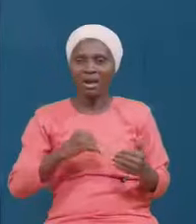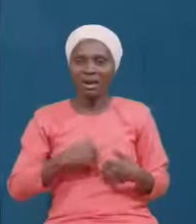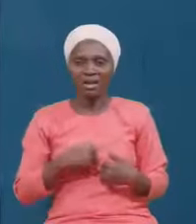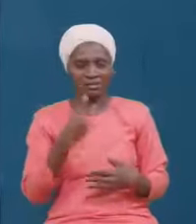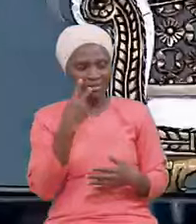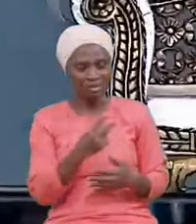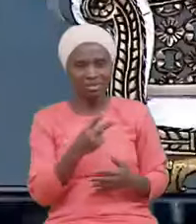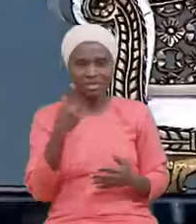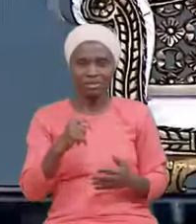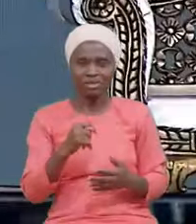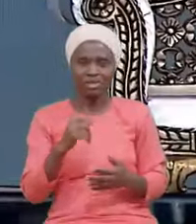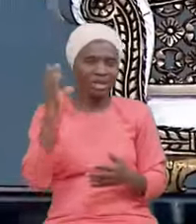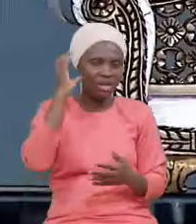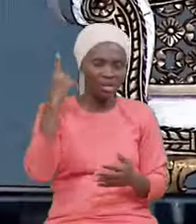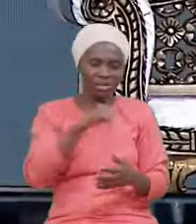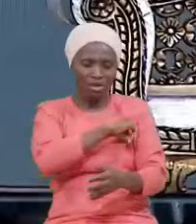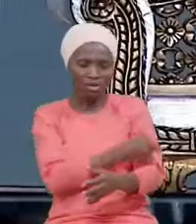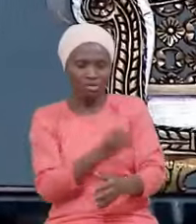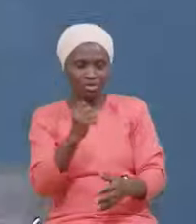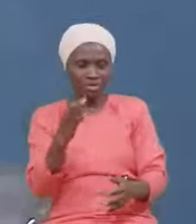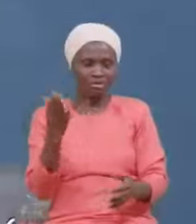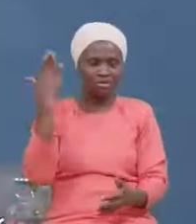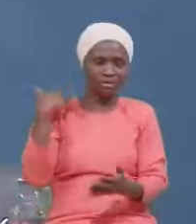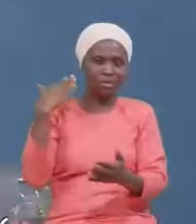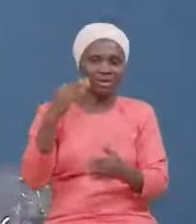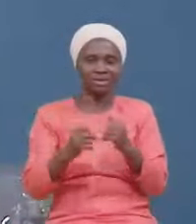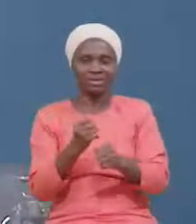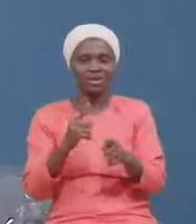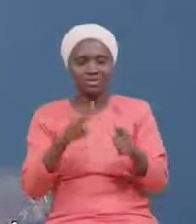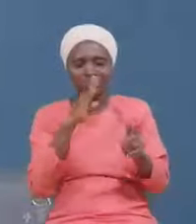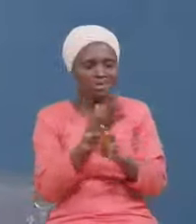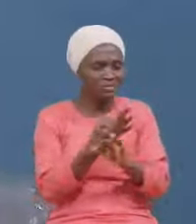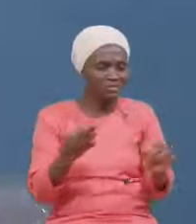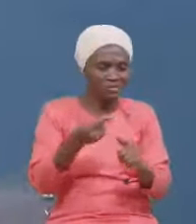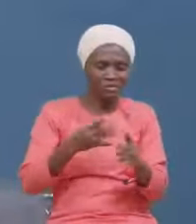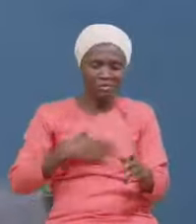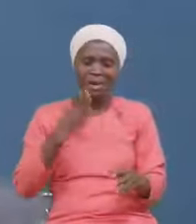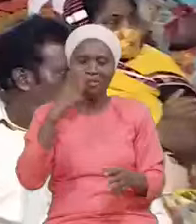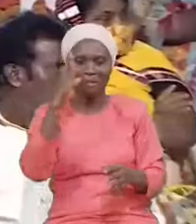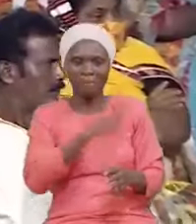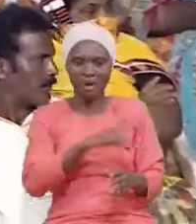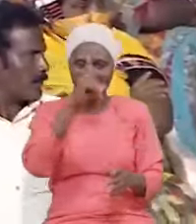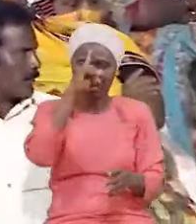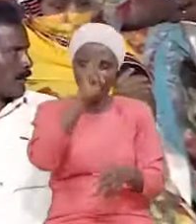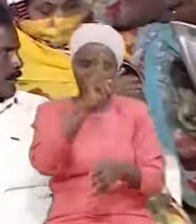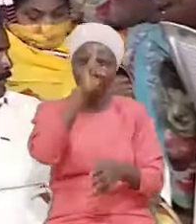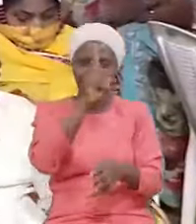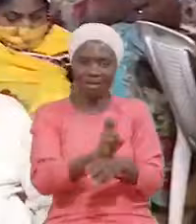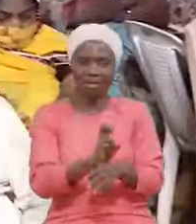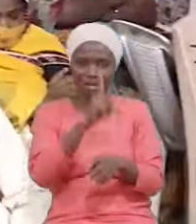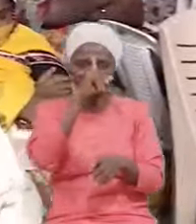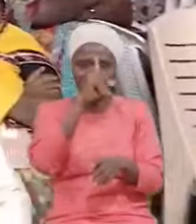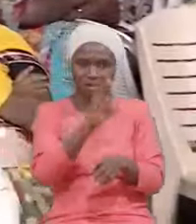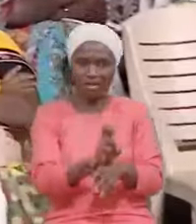గత సంవత్సరాల కాలంలో అధికారపూర్వక అనుభవం కలిగి ఉండొచ్చు. To be free from my bad habits. నా యొక్క చెడ్డ అలవాట్ల నుంచి విడుదల పొందాలంటే. And to